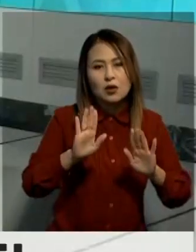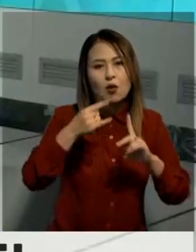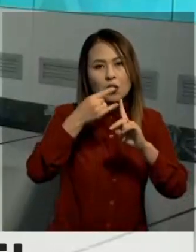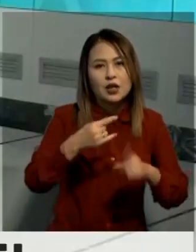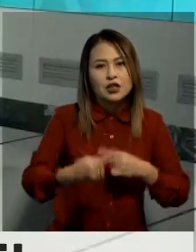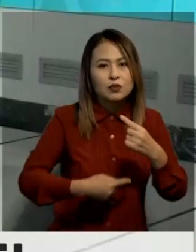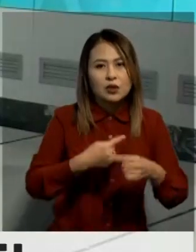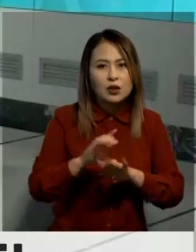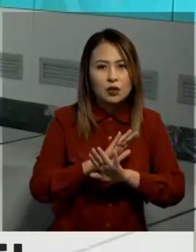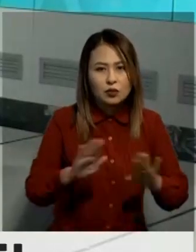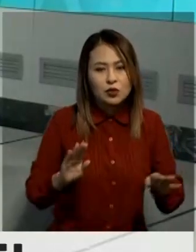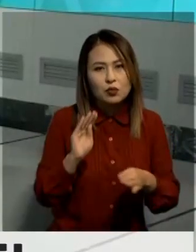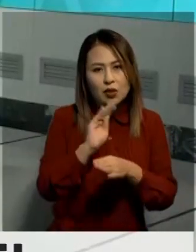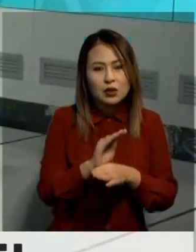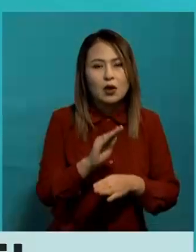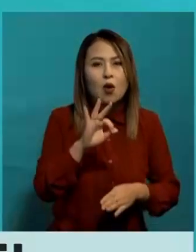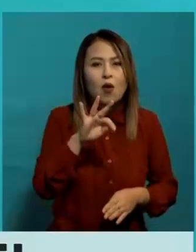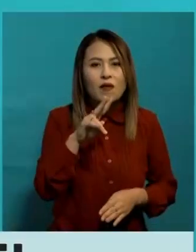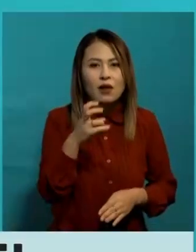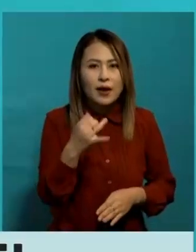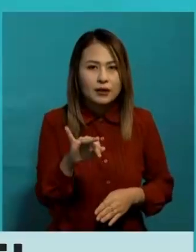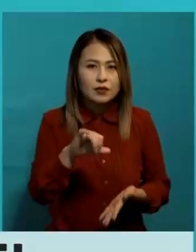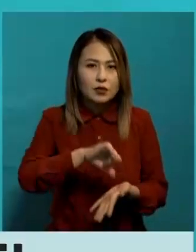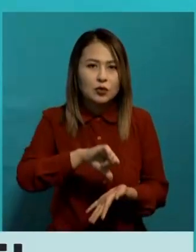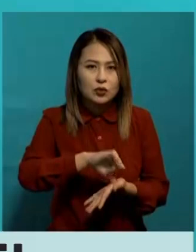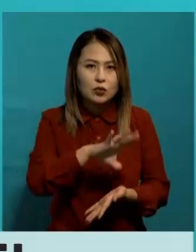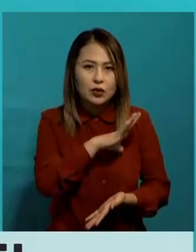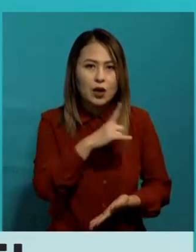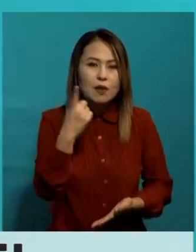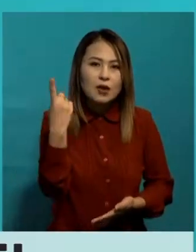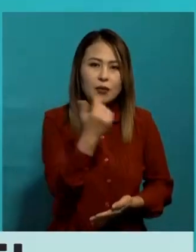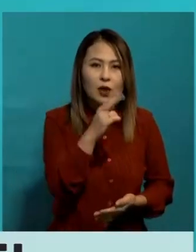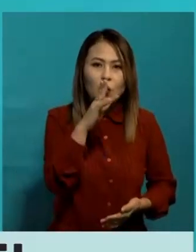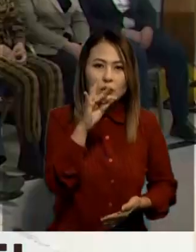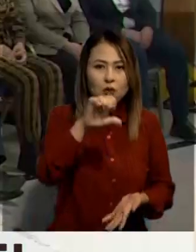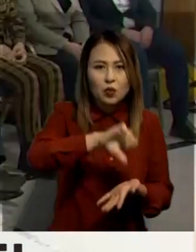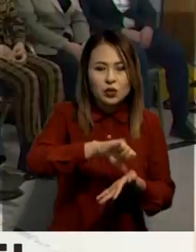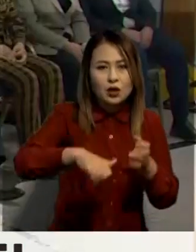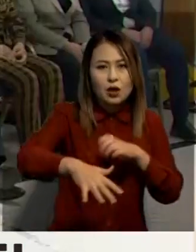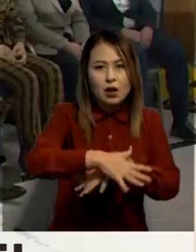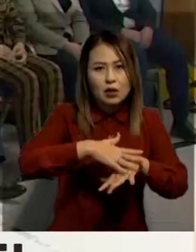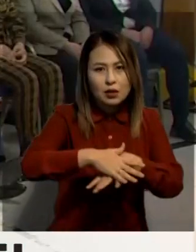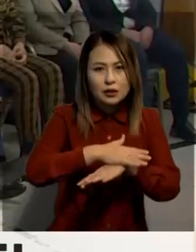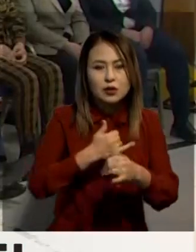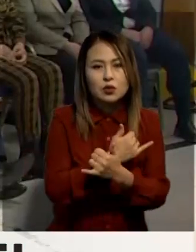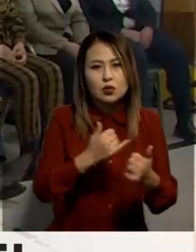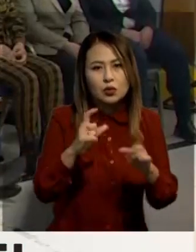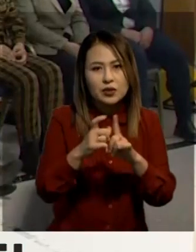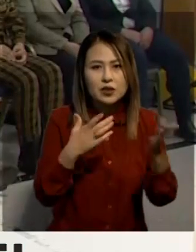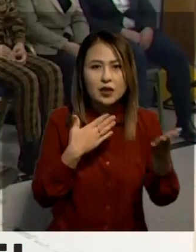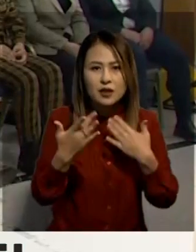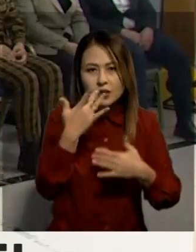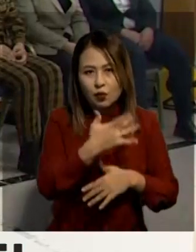тек онлайн режимде ғана емес, сонымен қатар офлайн форматта да өтетін болады. Бір апталық курста қатысушылар халық алдында сөз